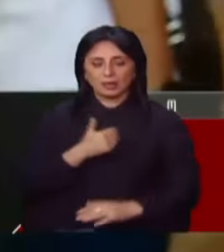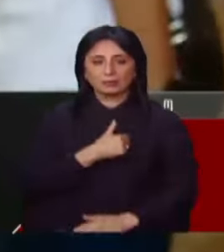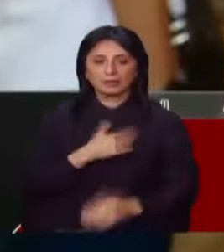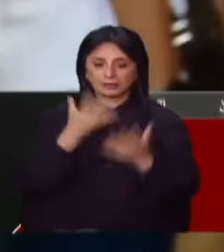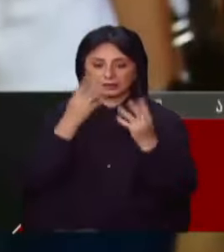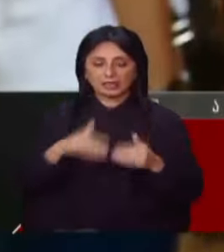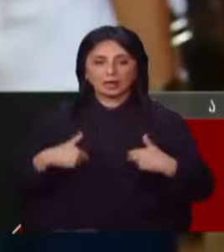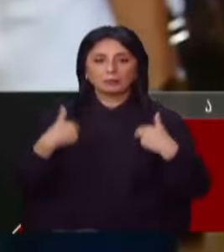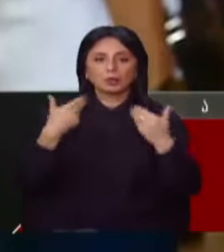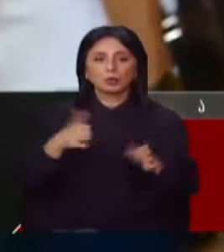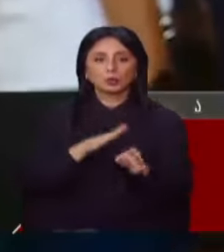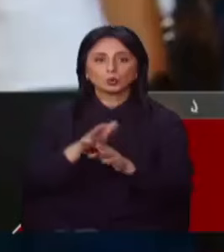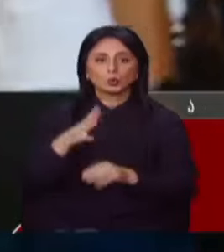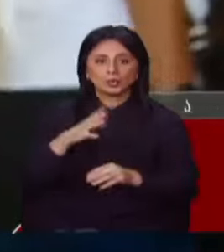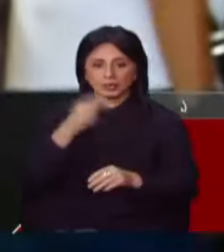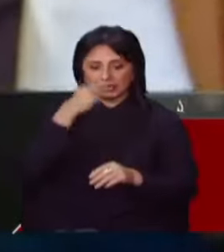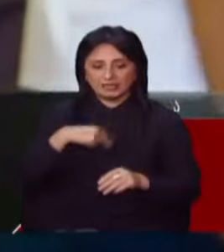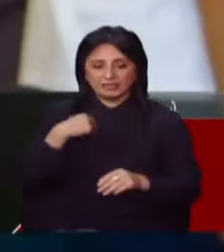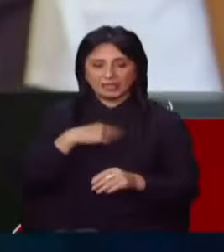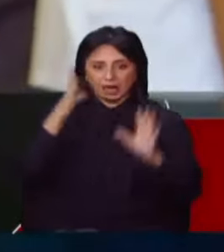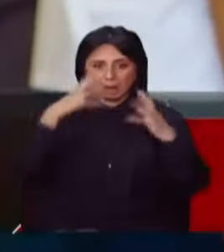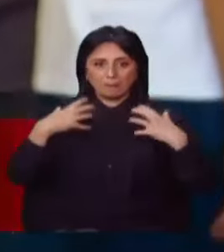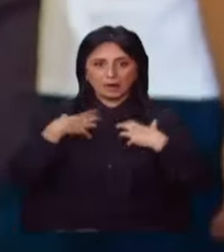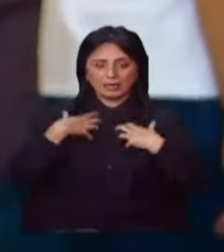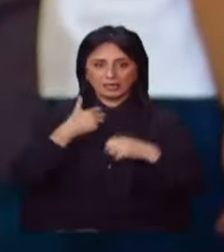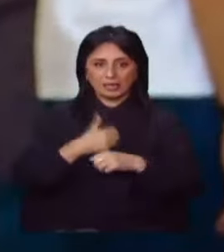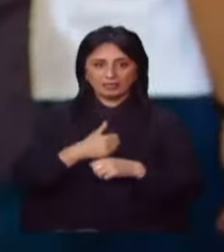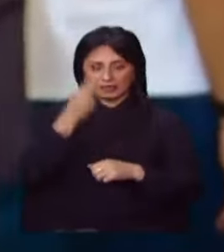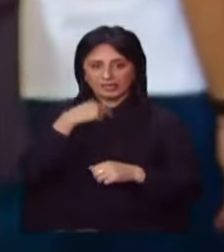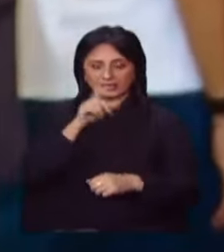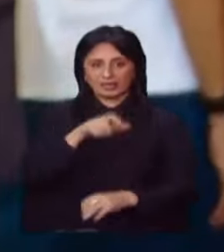მინდა ეს დღე მიულოცო სულიერ საქრისტიანოს, ჩვენს პატრიარქს და ყველა ქრისტიან ადამიანს.